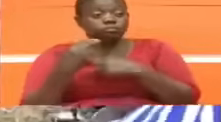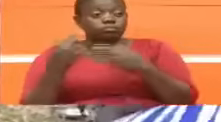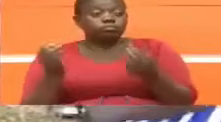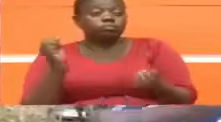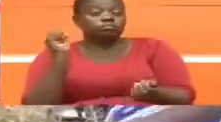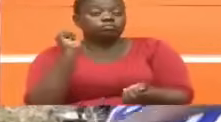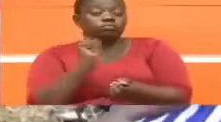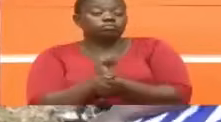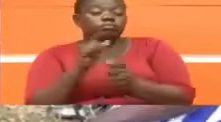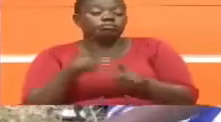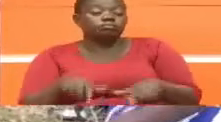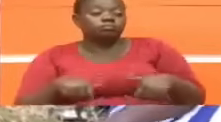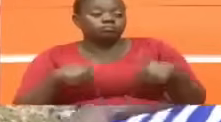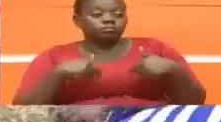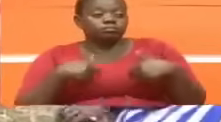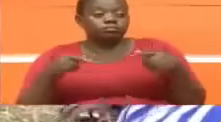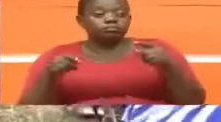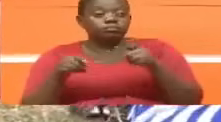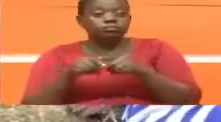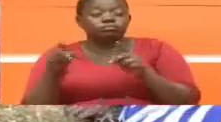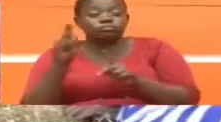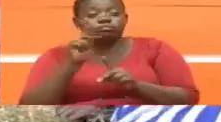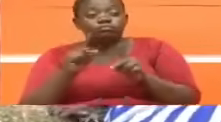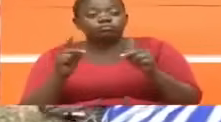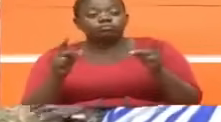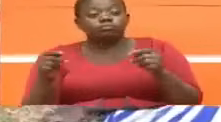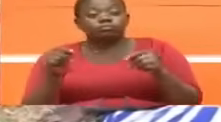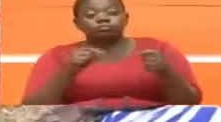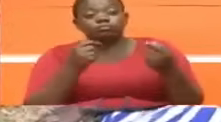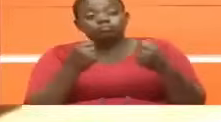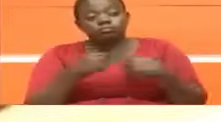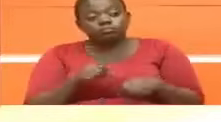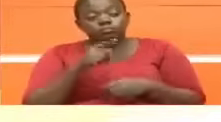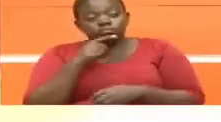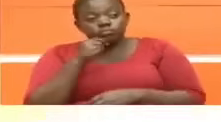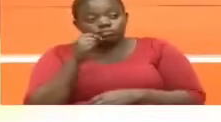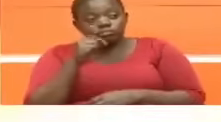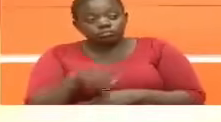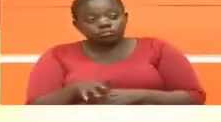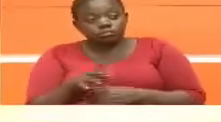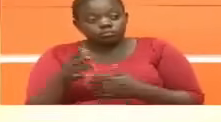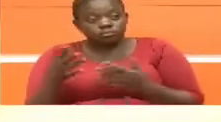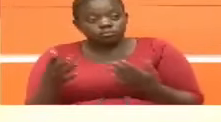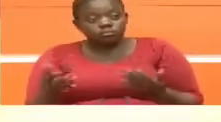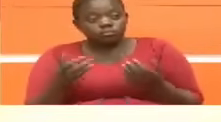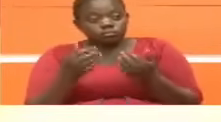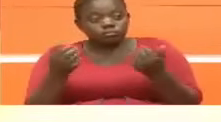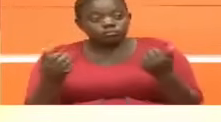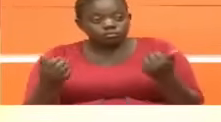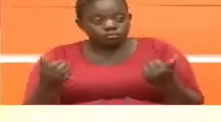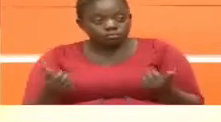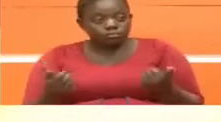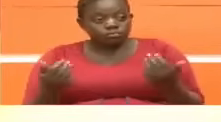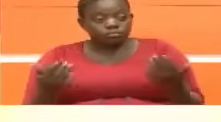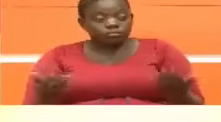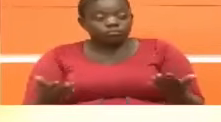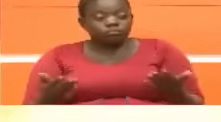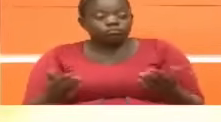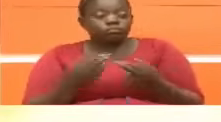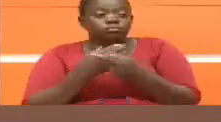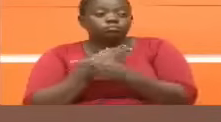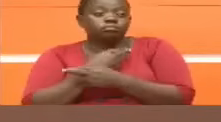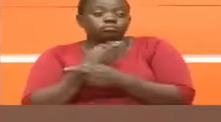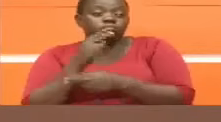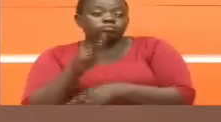gyonna. Abatuuze bano bagasse eddoboozi ku kuvumirira ekikula ekya Kabirigo yamunaye batutwala abaana bano wakiri mu banganda zaabwe nga